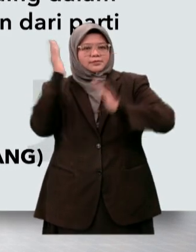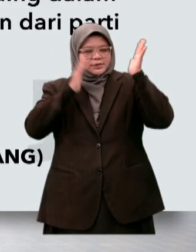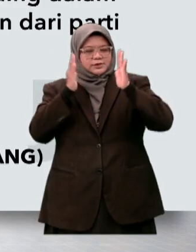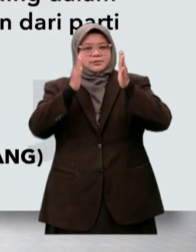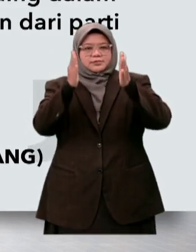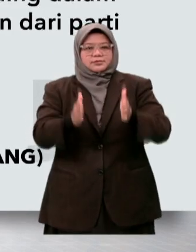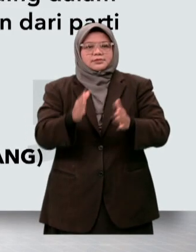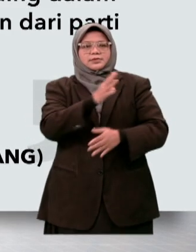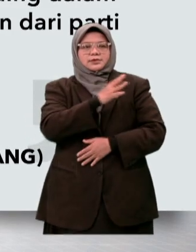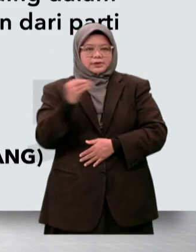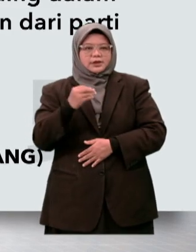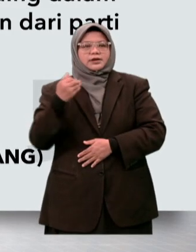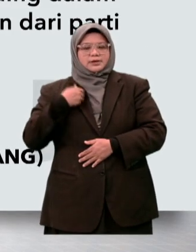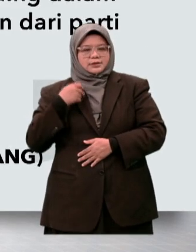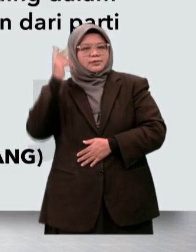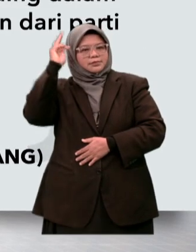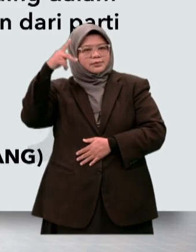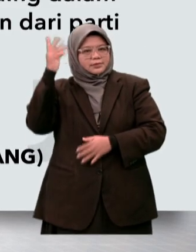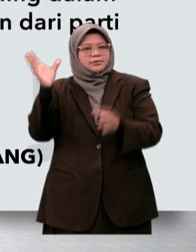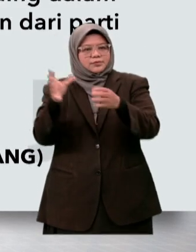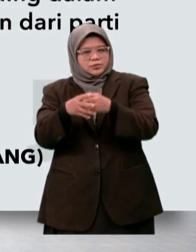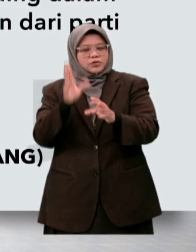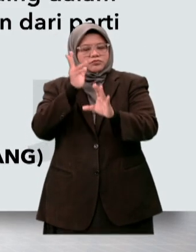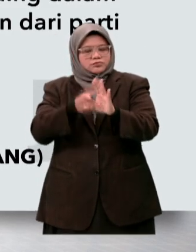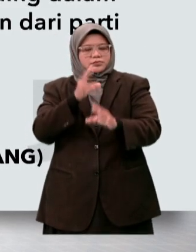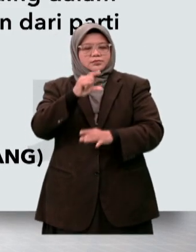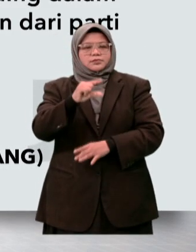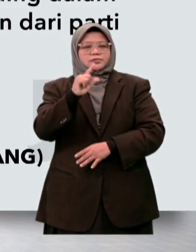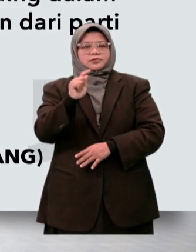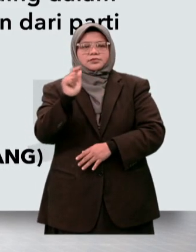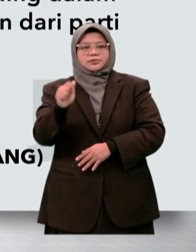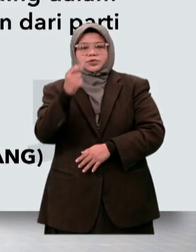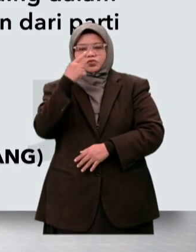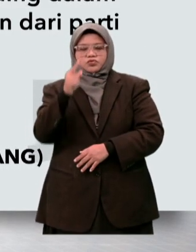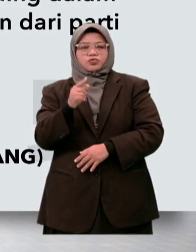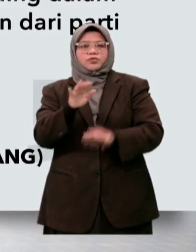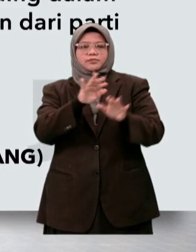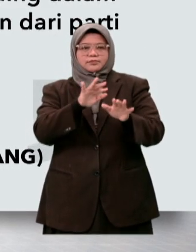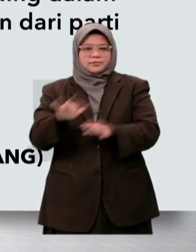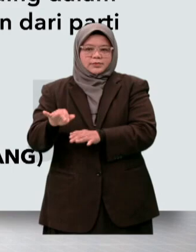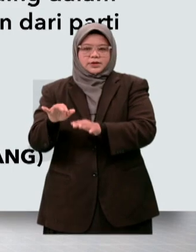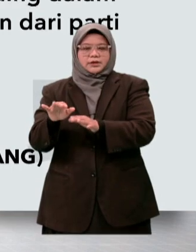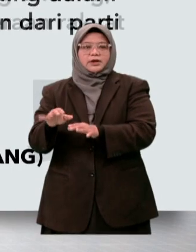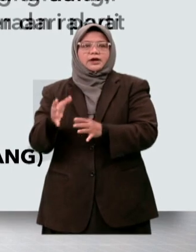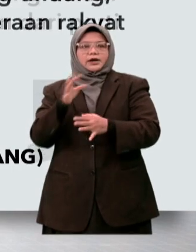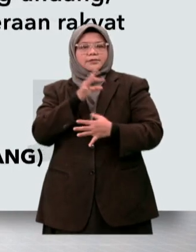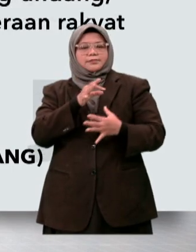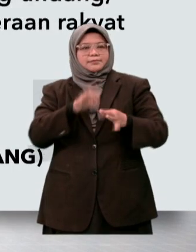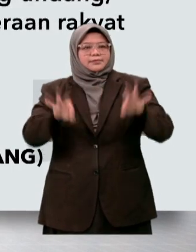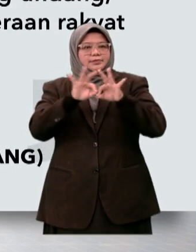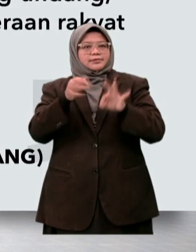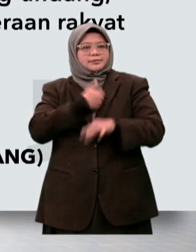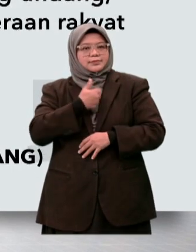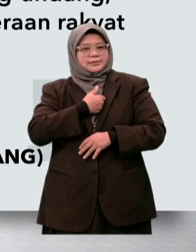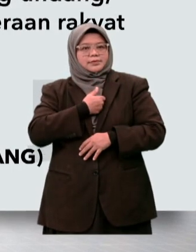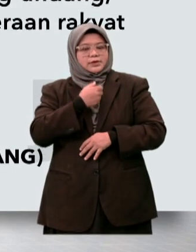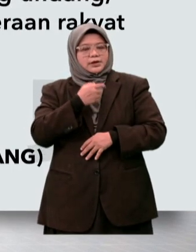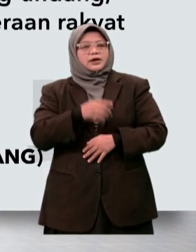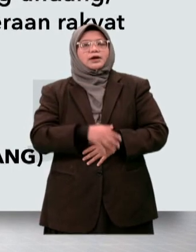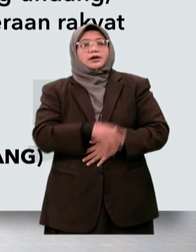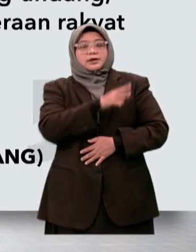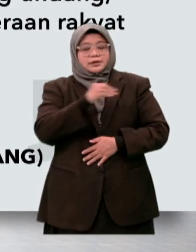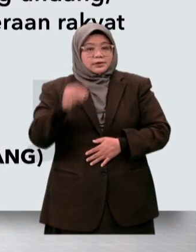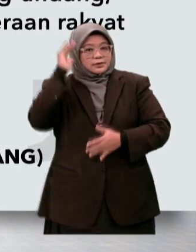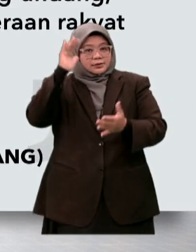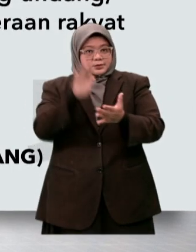malah beberapa Patih politik truk bersama dalam GTE menepikan perjuangan untuk Pati sendiri Justru itu Tun mahade